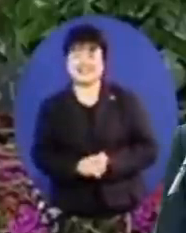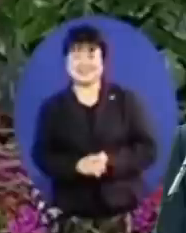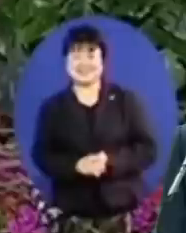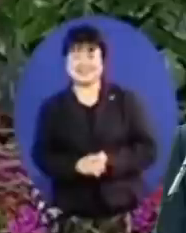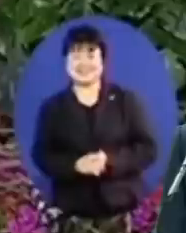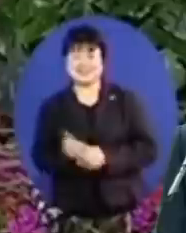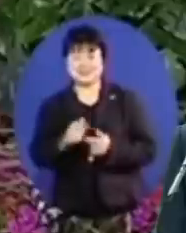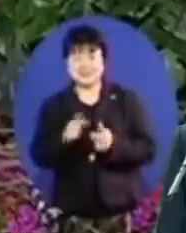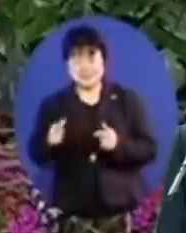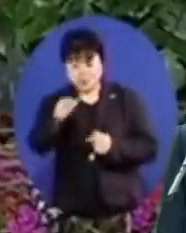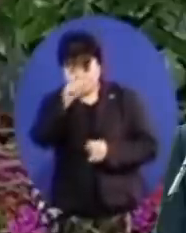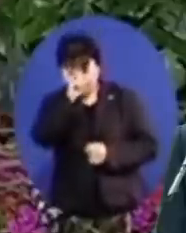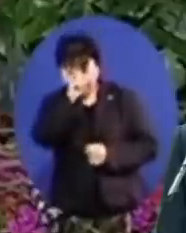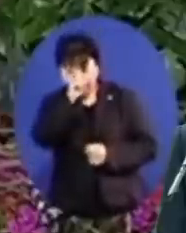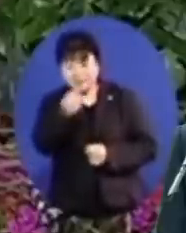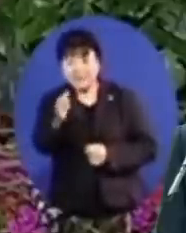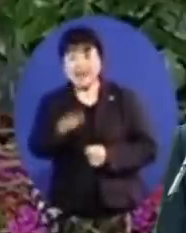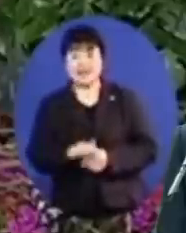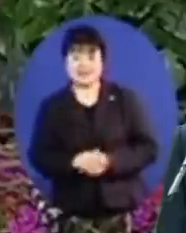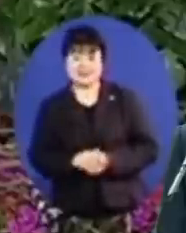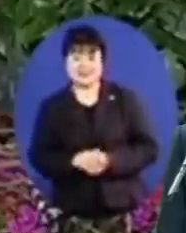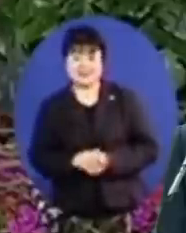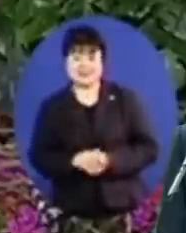안 죽으면 이게 제일 좋은데